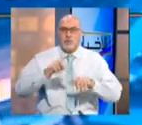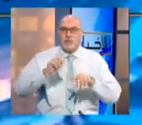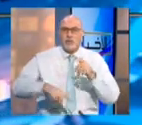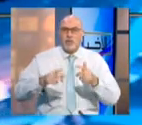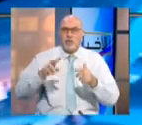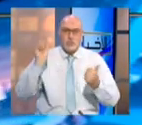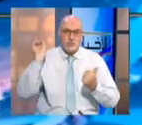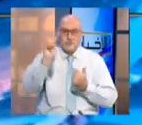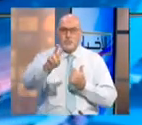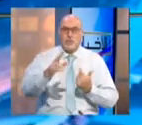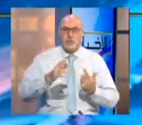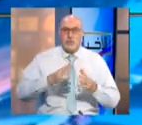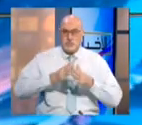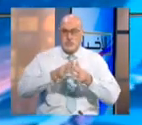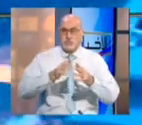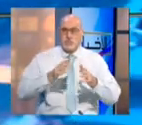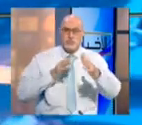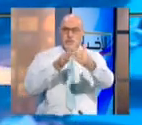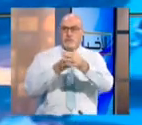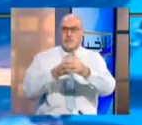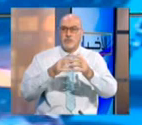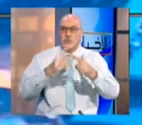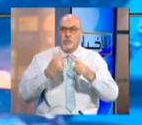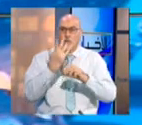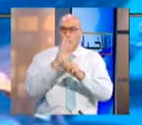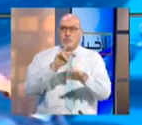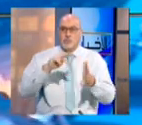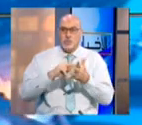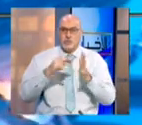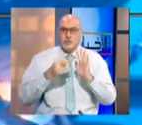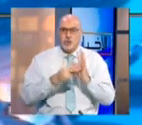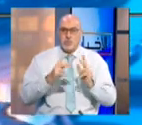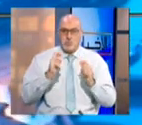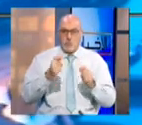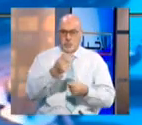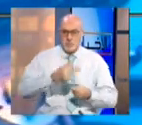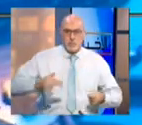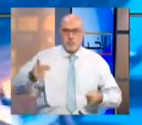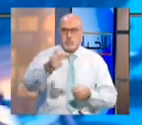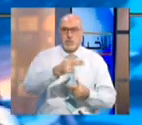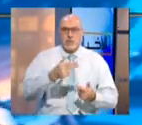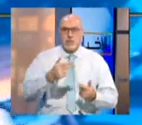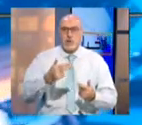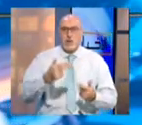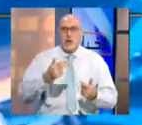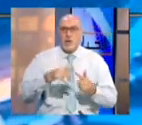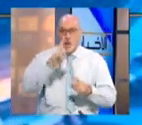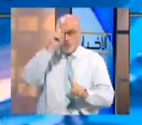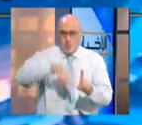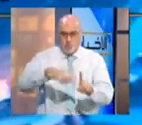كل المستويات من أجل تأهيله، وعرض مشروع استراتيجية التسيير الجديدة في غضون